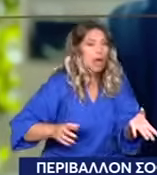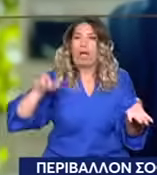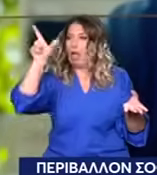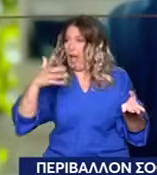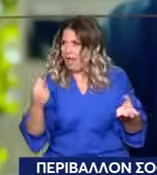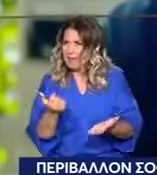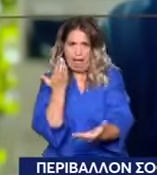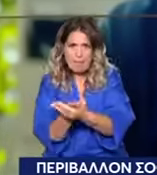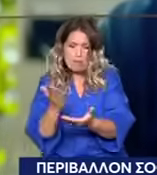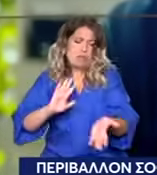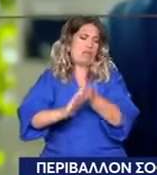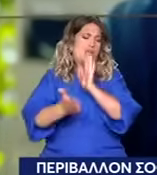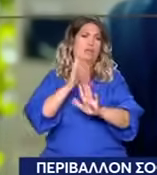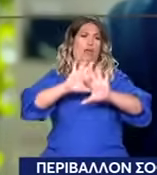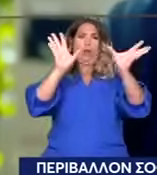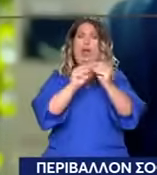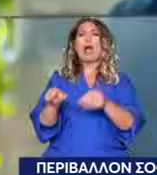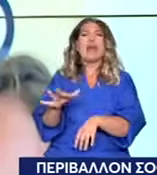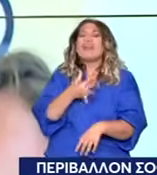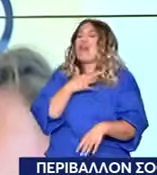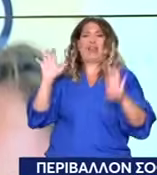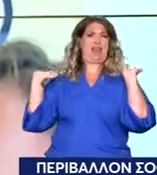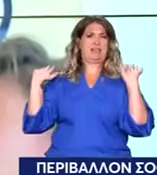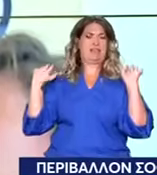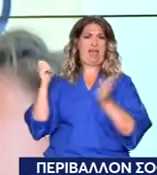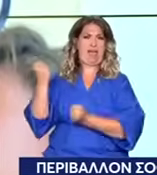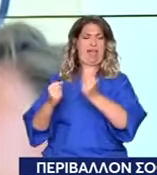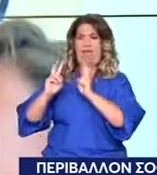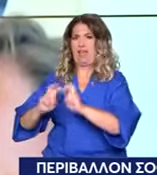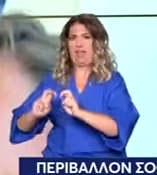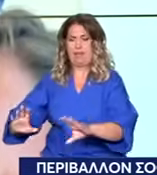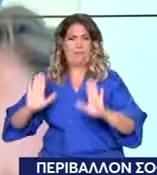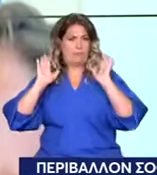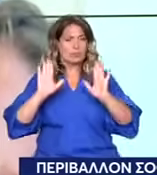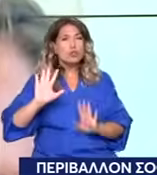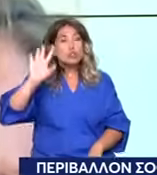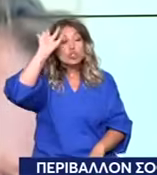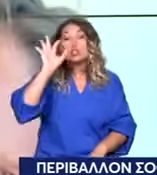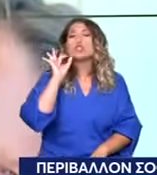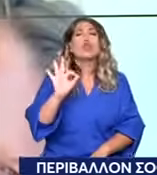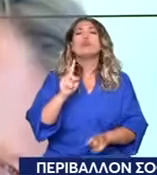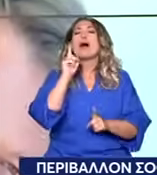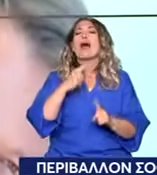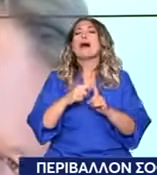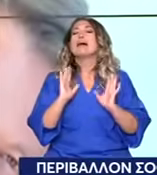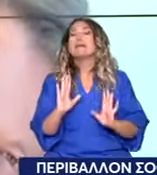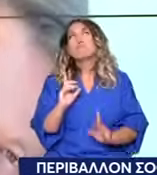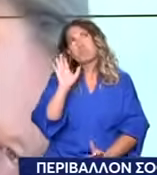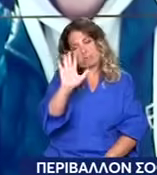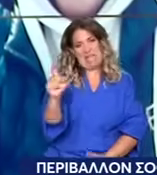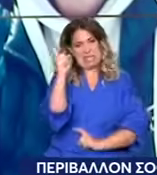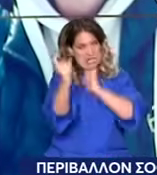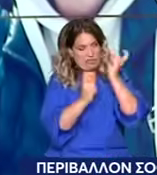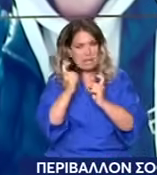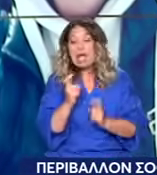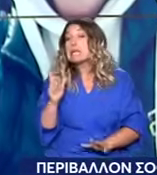Προσέξτε να σας πω. Υπάρχουν δύο point που πρέπει να τα πούμε και να τα αναφέρουμε. Ένα point είναι γιατί δεν έγινε αμέσως έρευνα στο